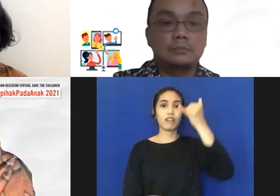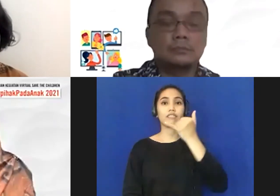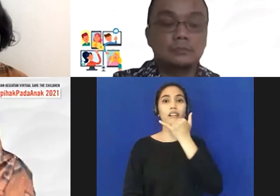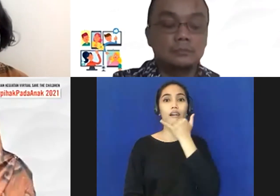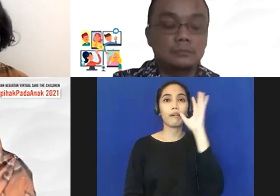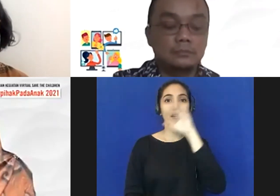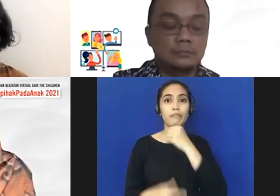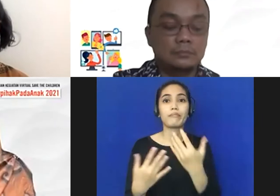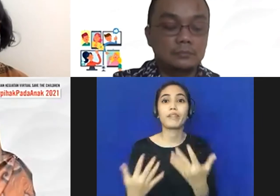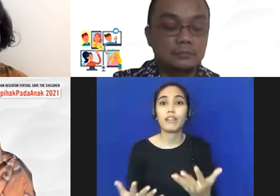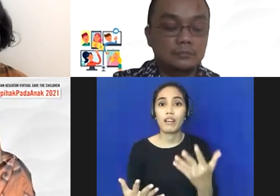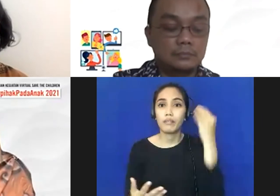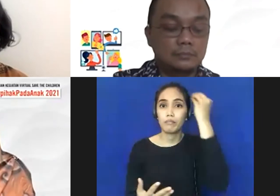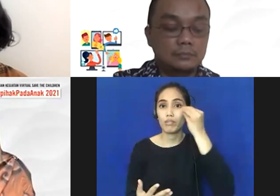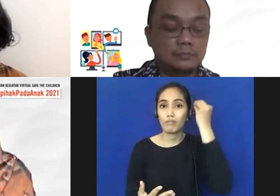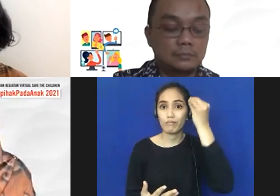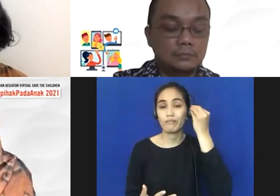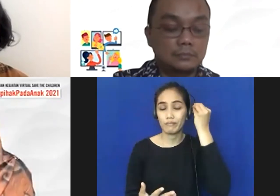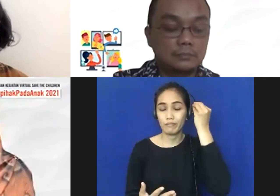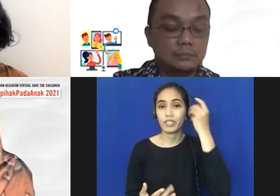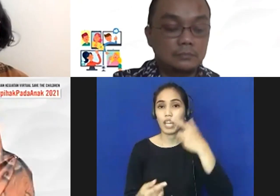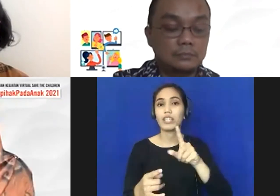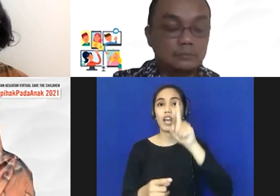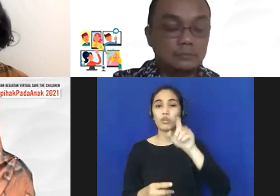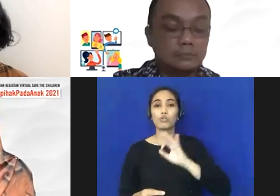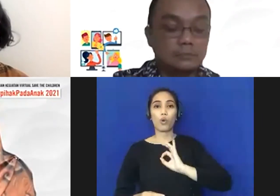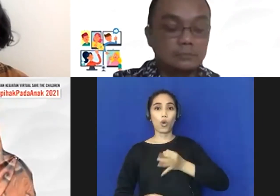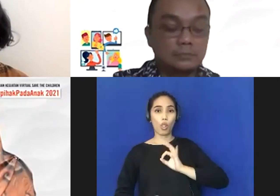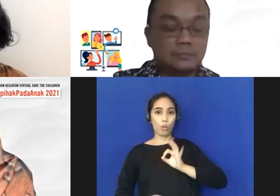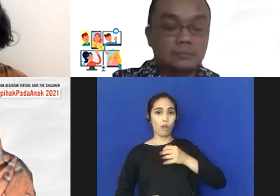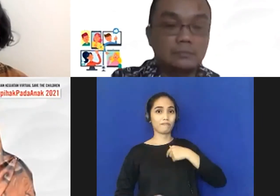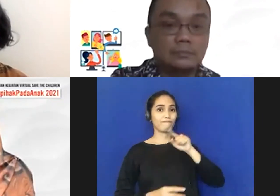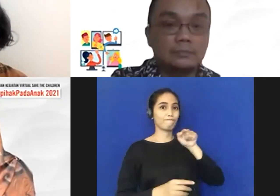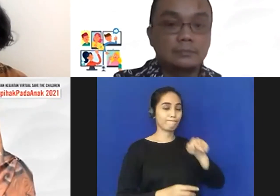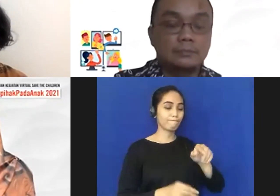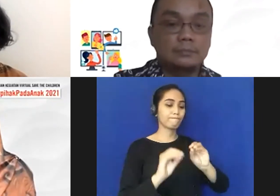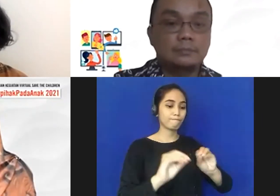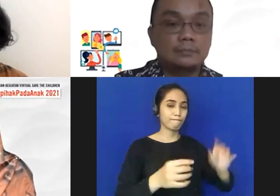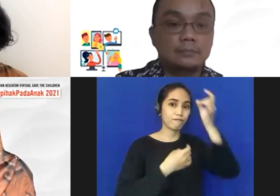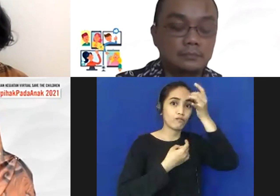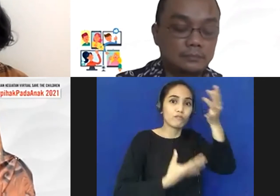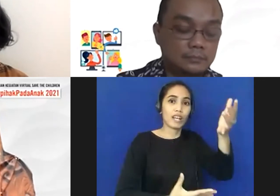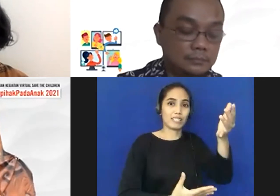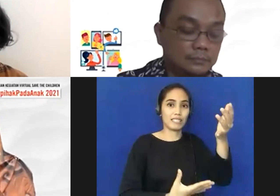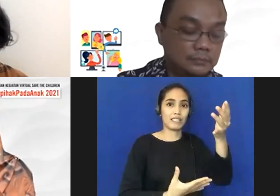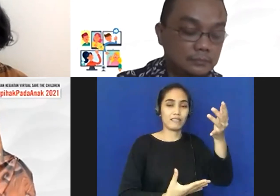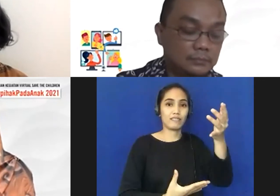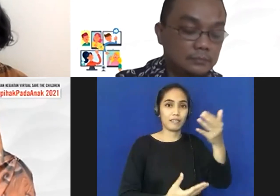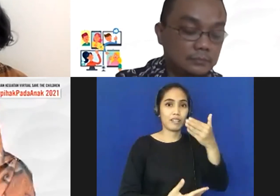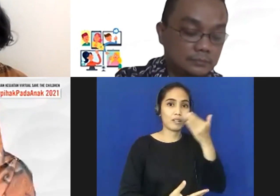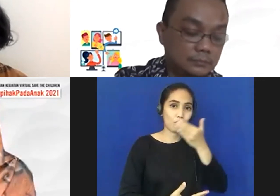dengan banjir informasi. Jadi sebisa mungkin orang tua yang memberikan informasi dengan kalimat